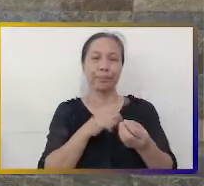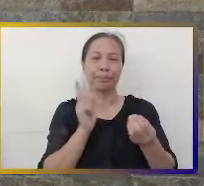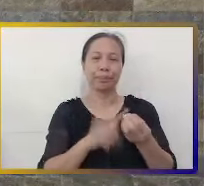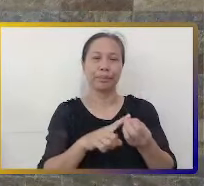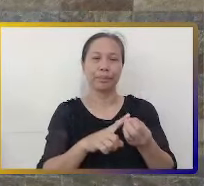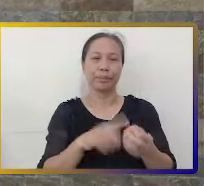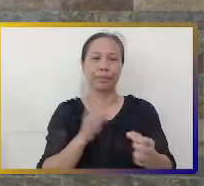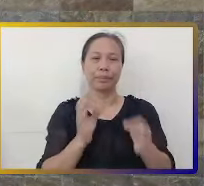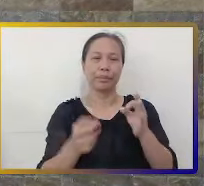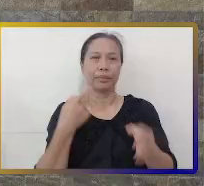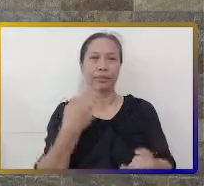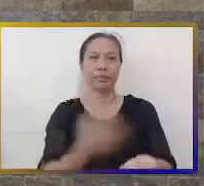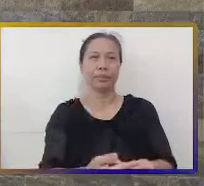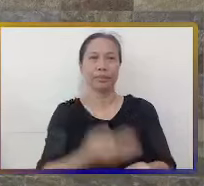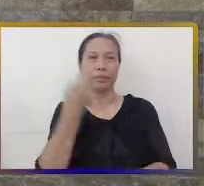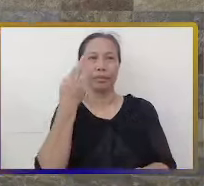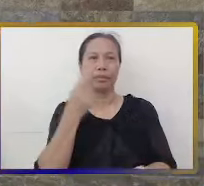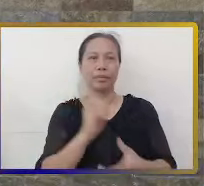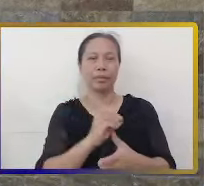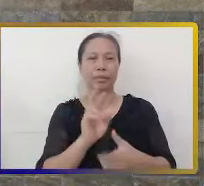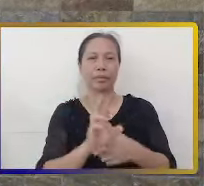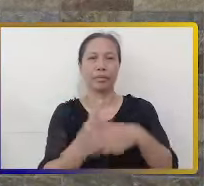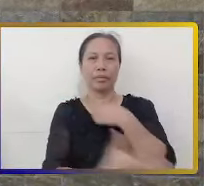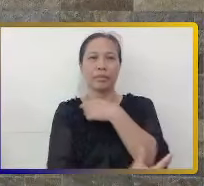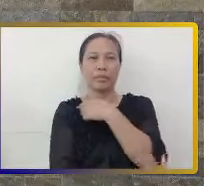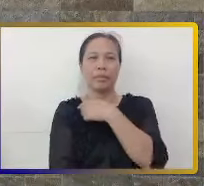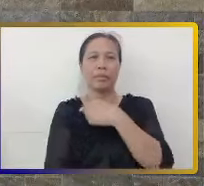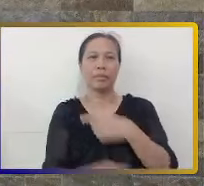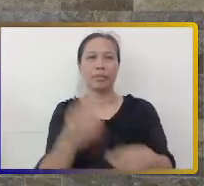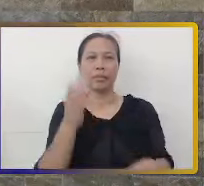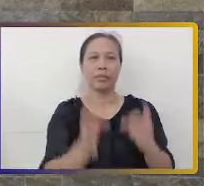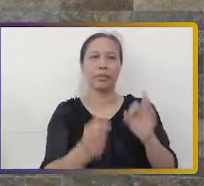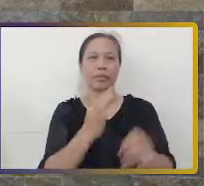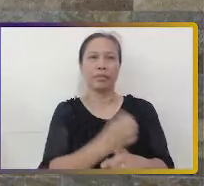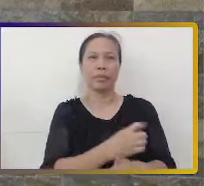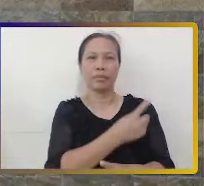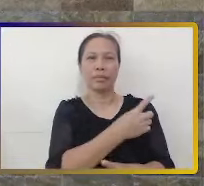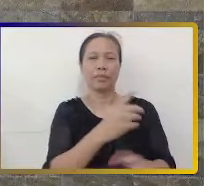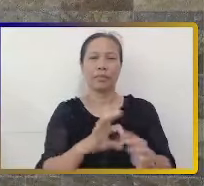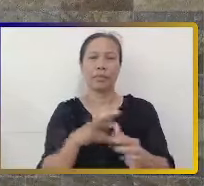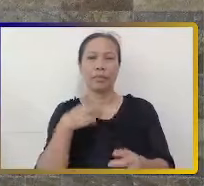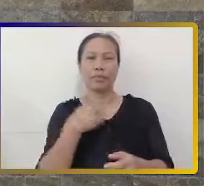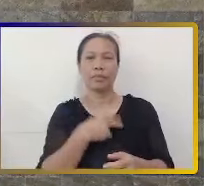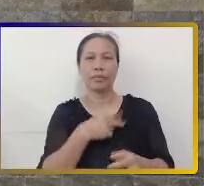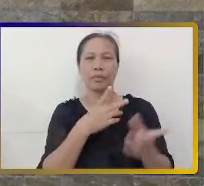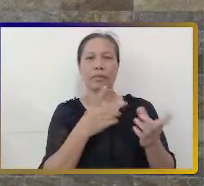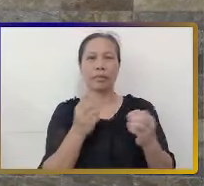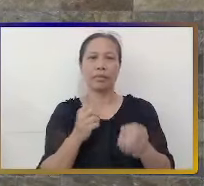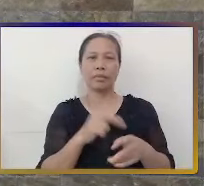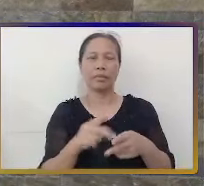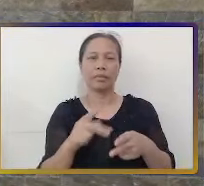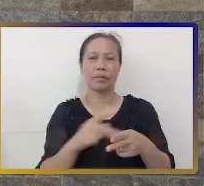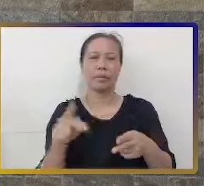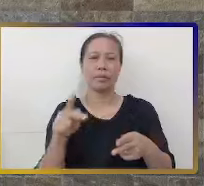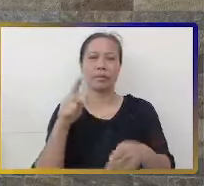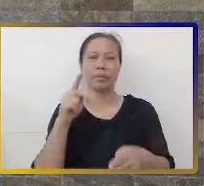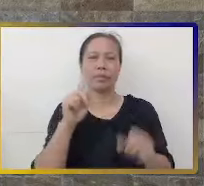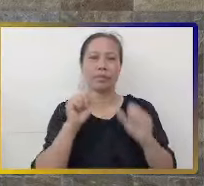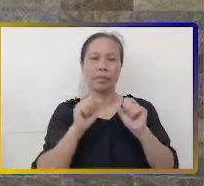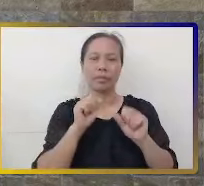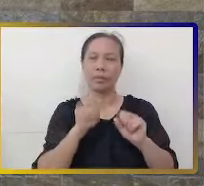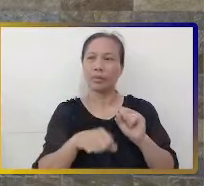may mayaman dito o may mahirap dito kung ang bawat is satin ay gagawin ang prinsipyong ito then God will